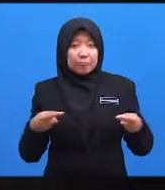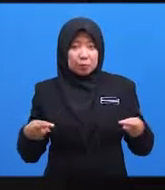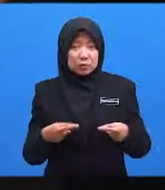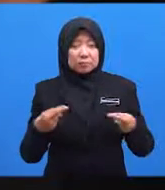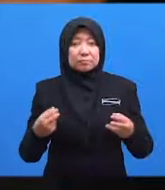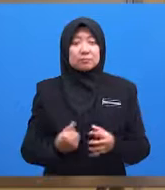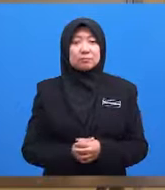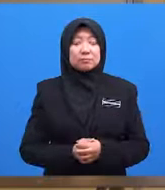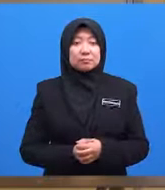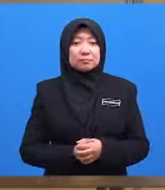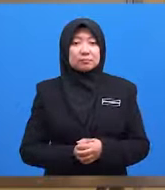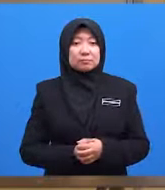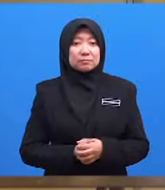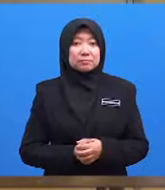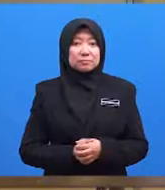ditos.